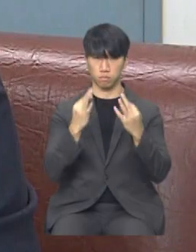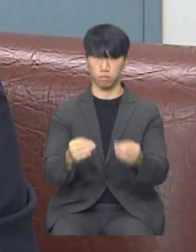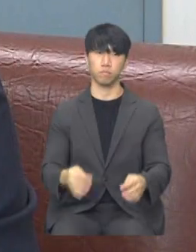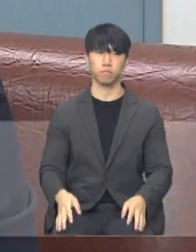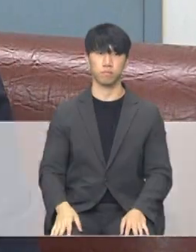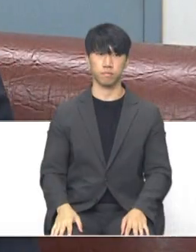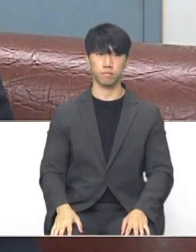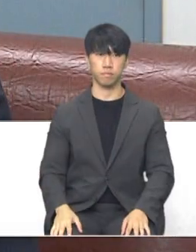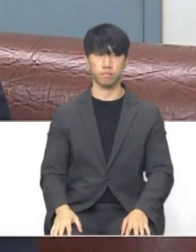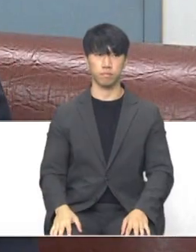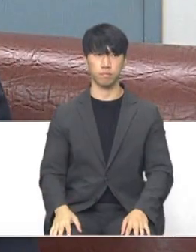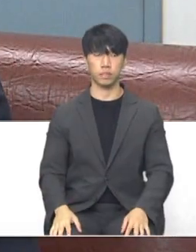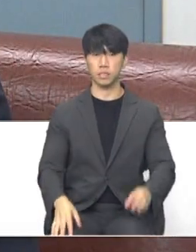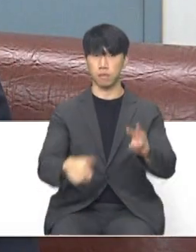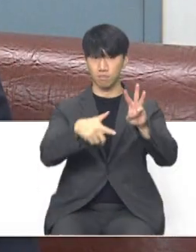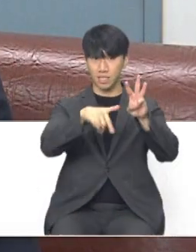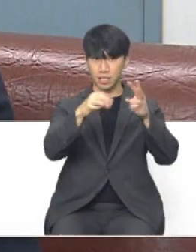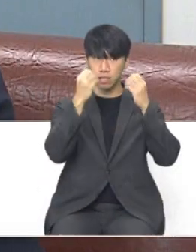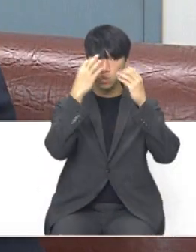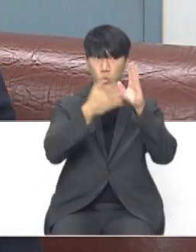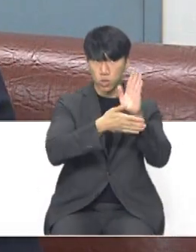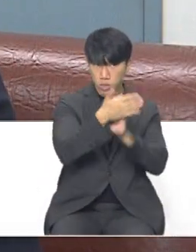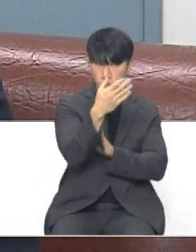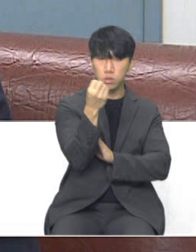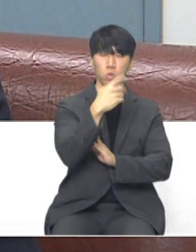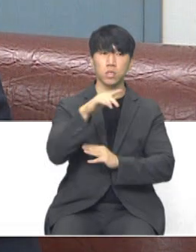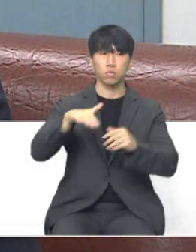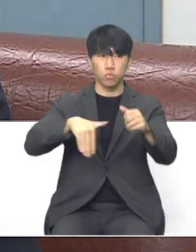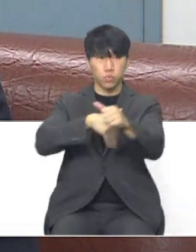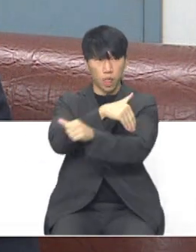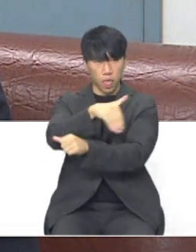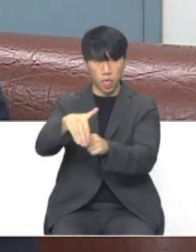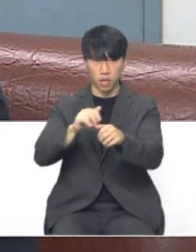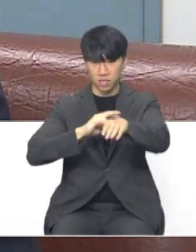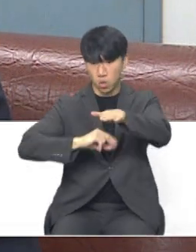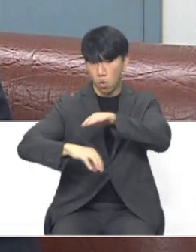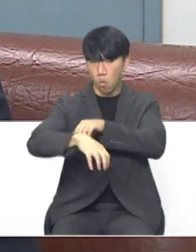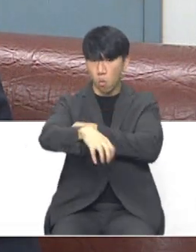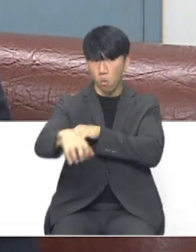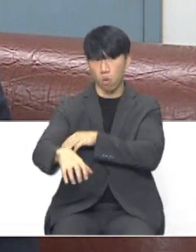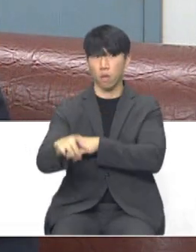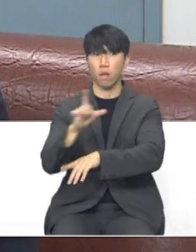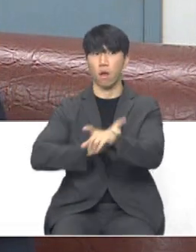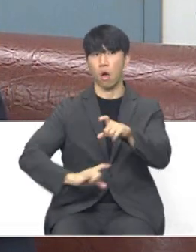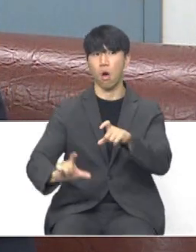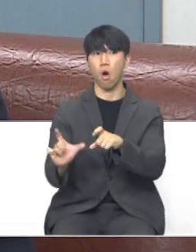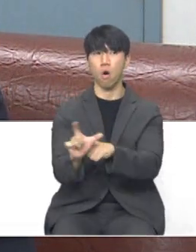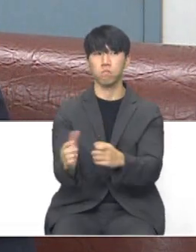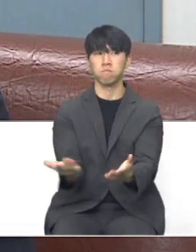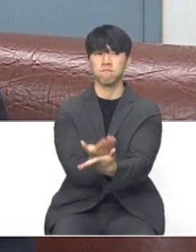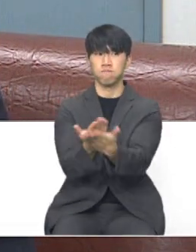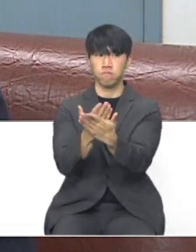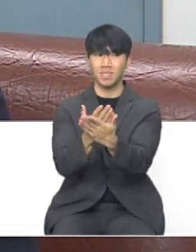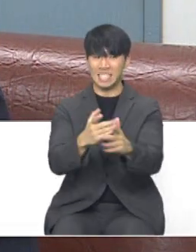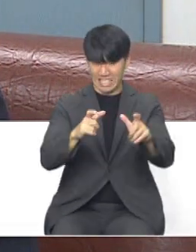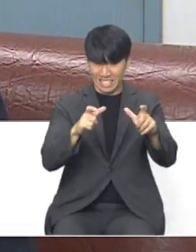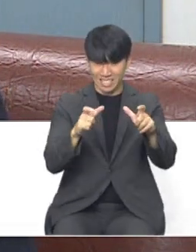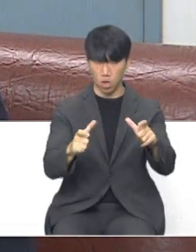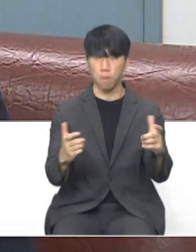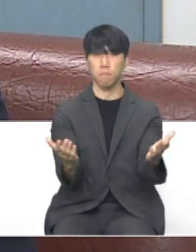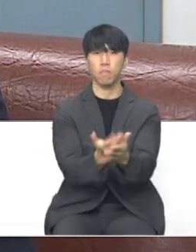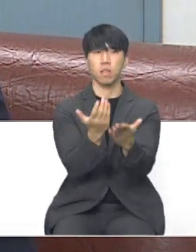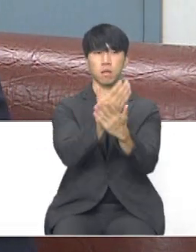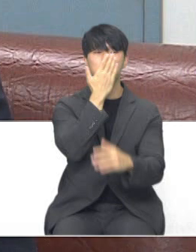3기 신도시는 물론이거니와 그 주변에 계양 역세권이 더 역세 역세권이 개발이 돼야 그